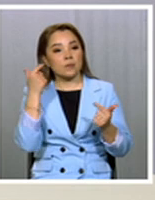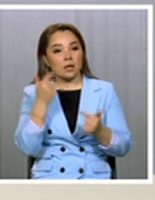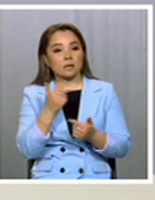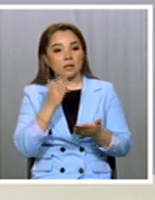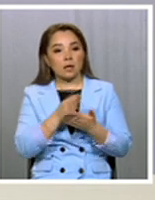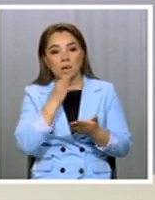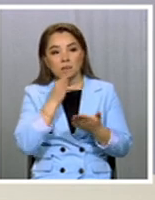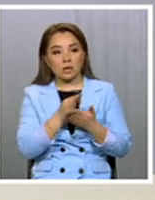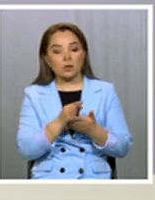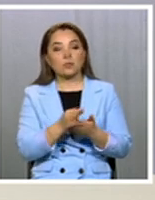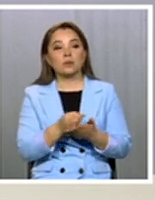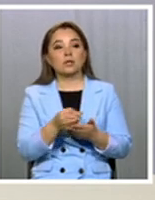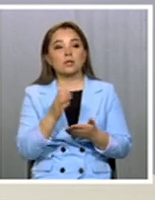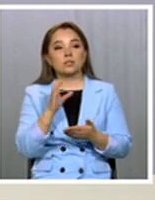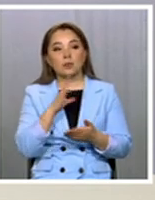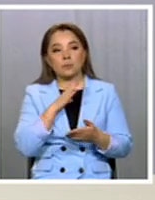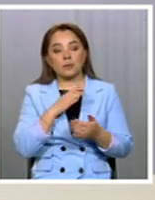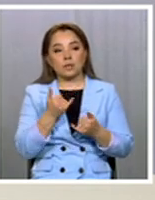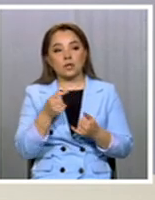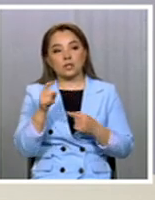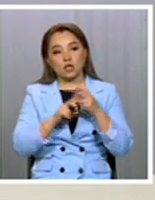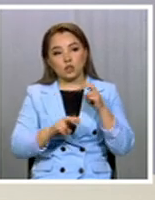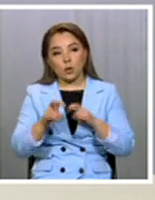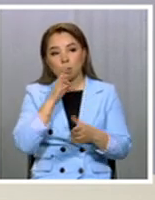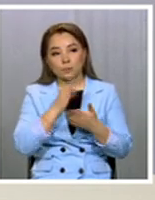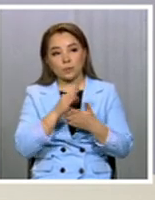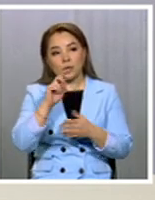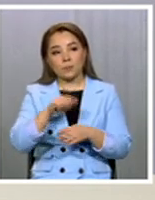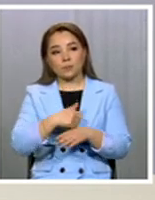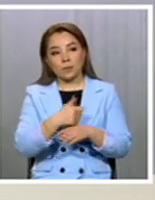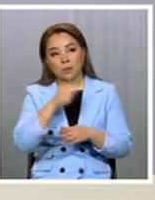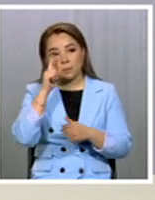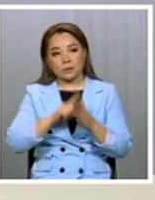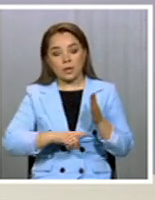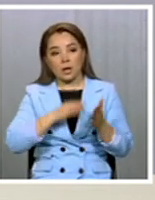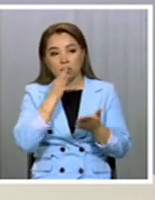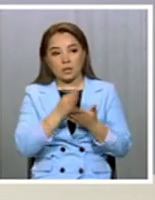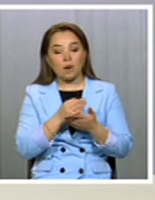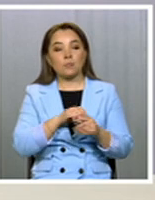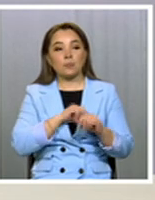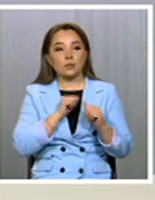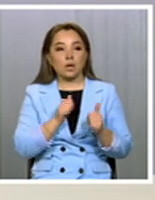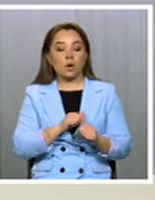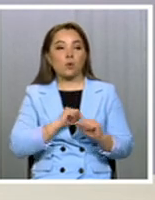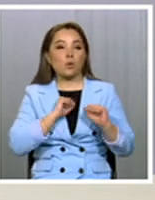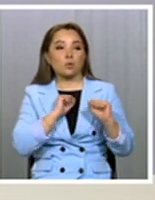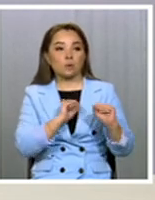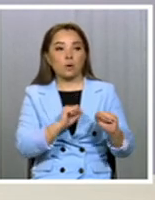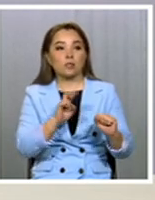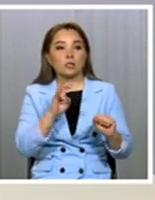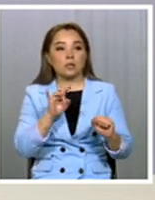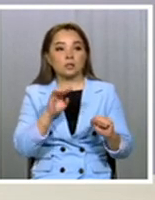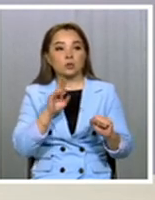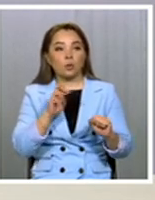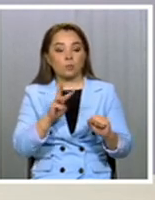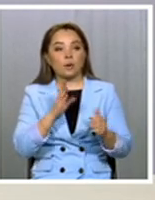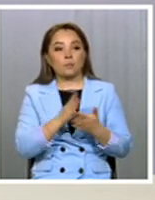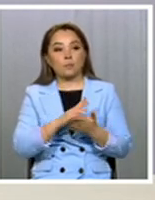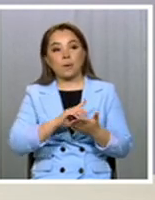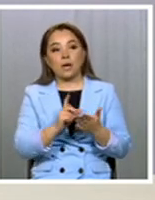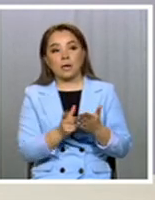«Сихундария», «Күретамырды іздеу», «Сенім патшалығы», «Махабатты қорғау», «Нарынқым зауалы»